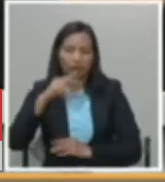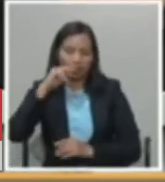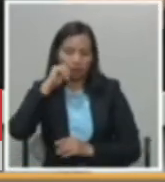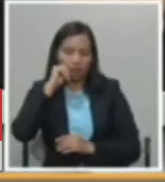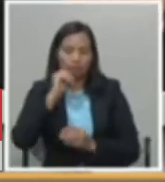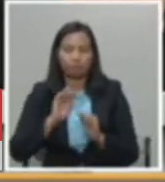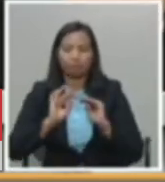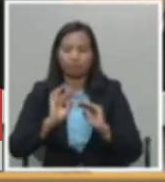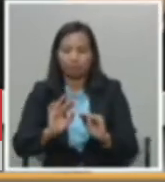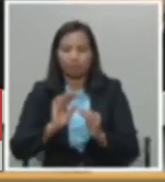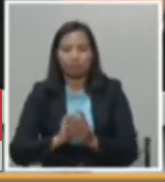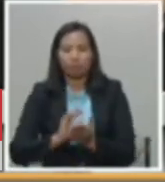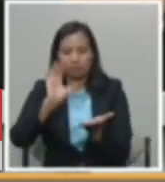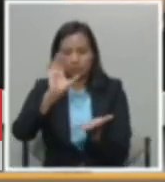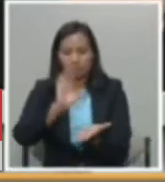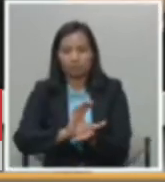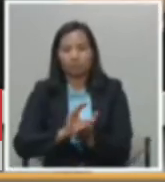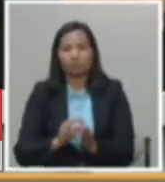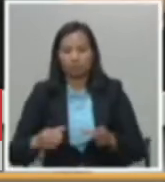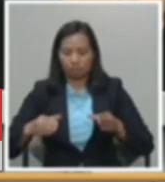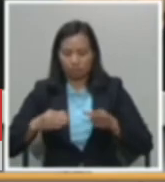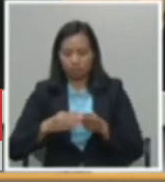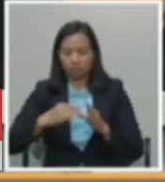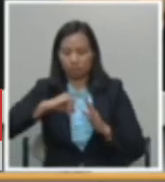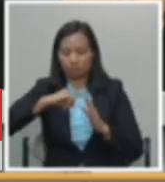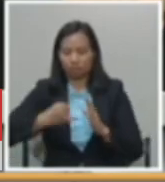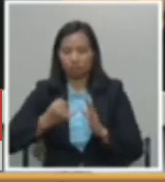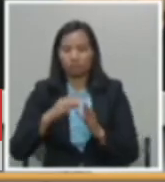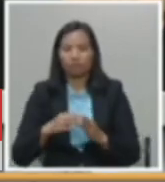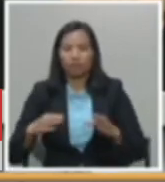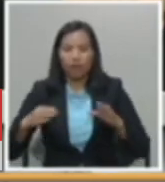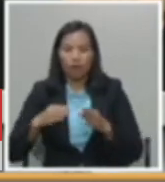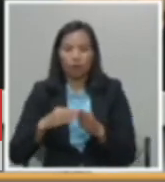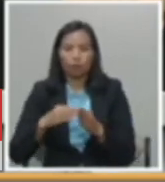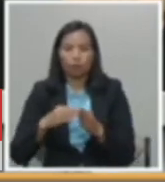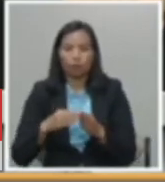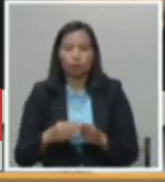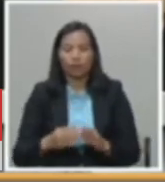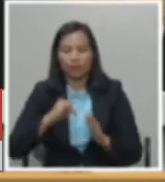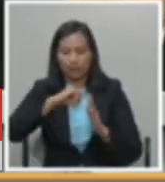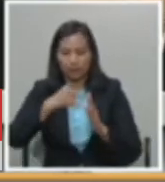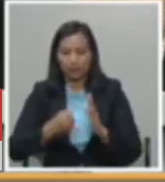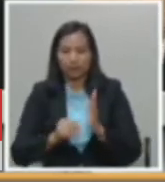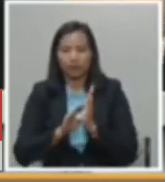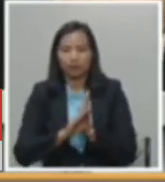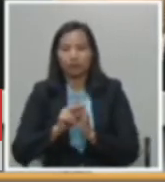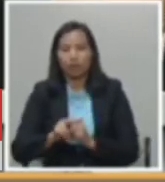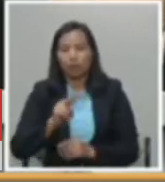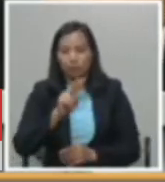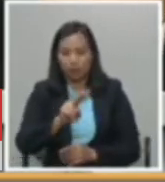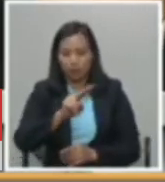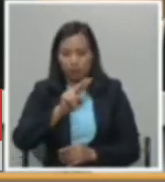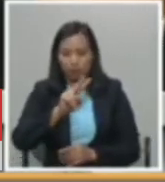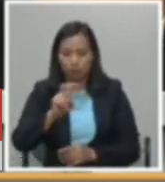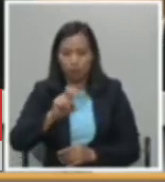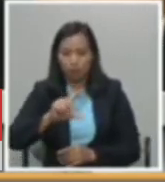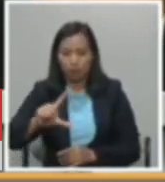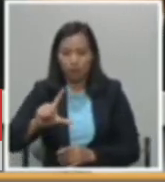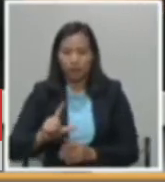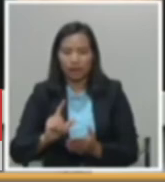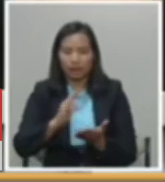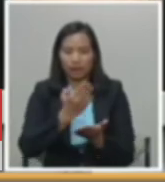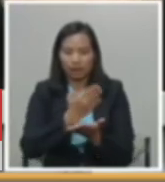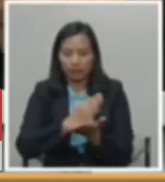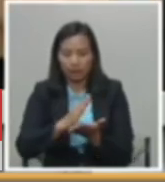ท่านงบกลุ่มจังหวัดงบจังหวัดและกลุ่มจังหวัดจังหวัดบึงกาฬมี200ล้านขอแบ่งหน่อยท่